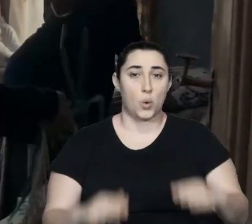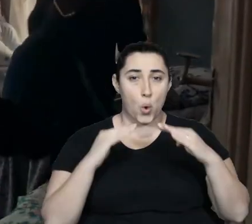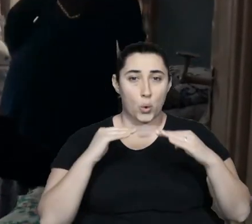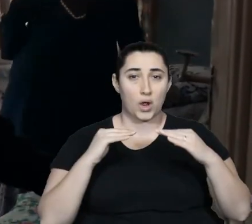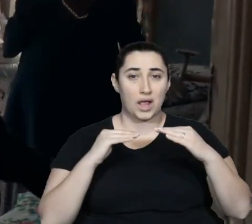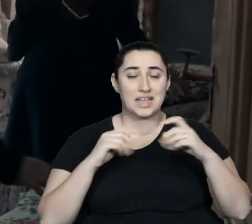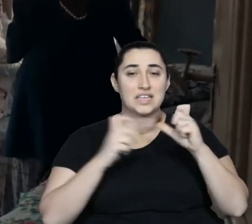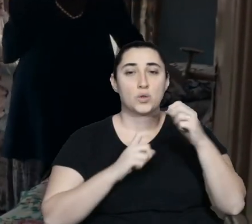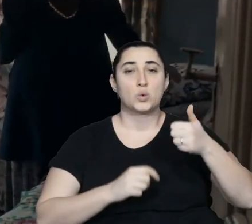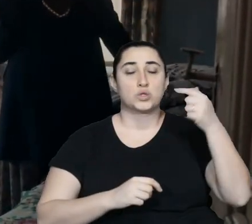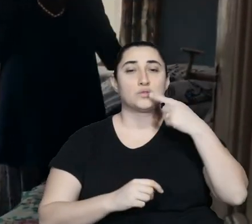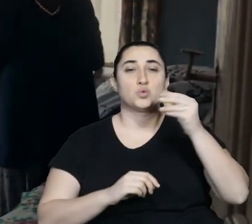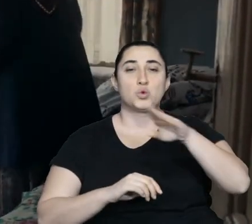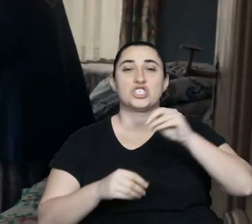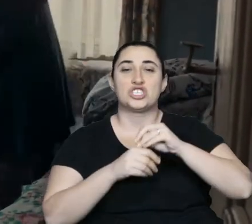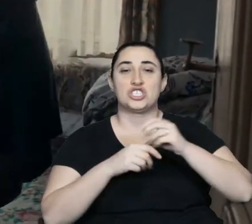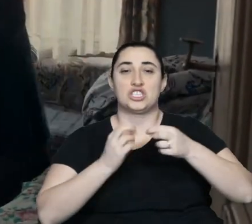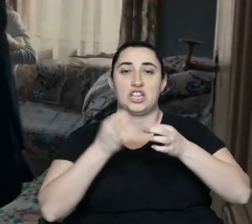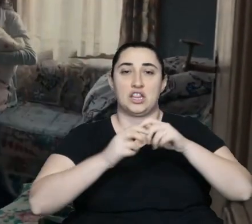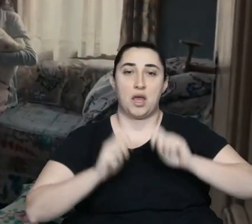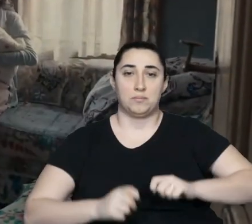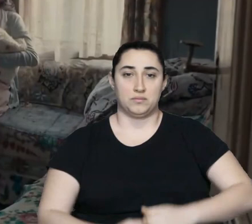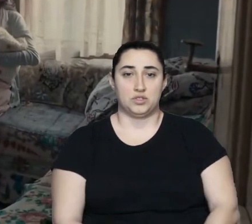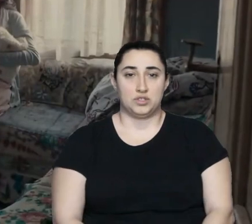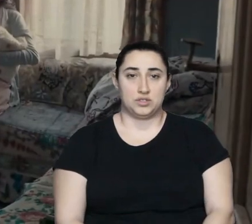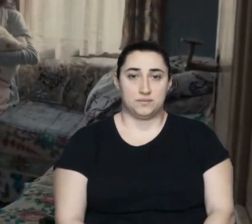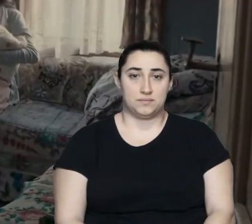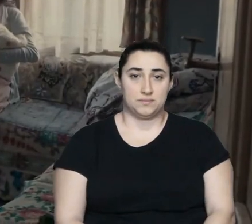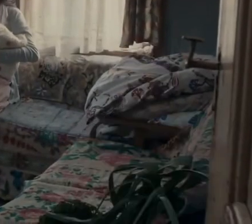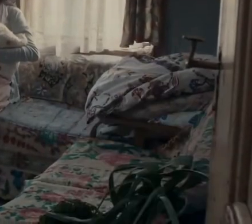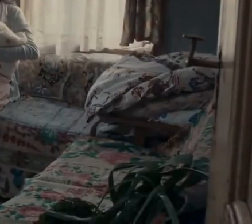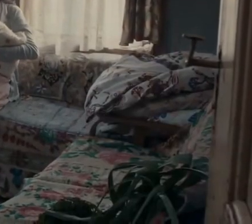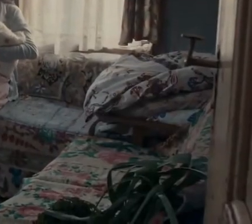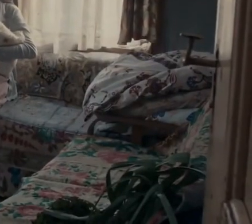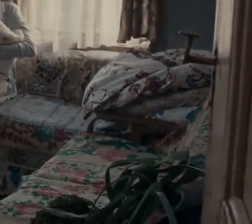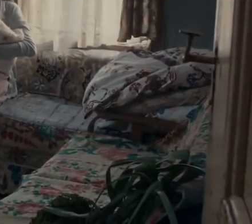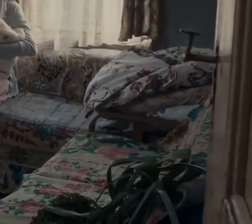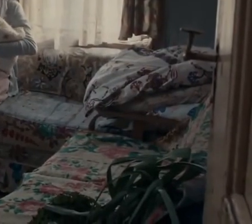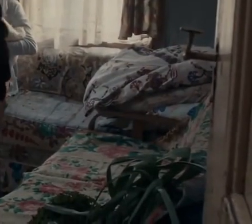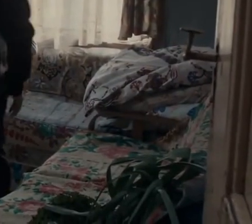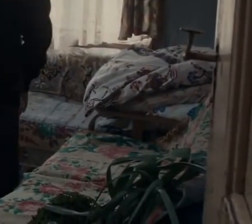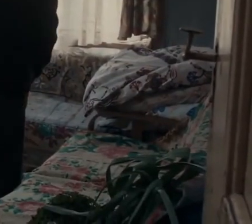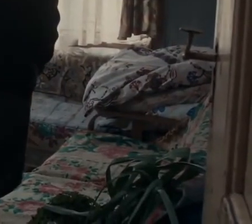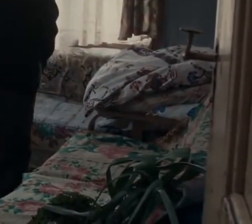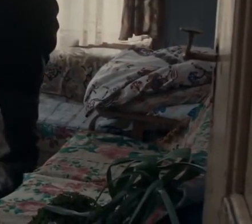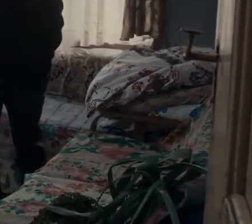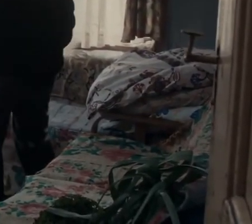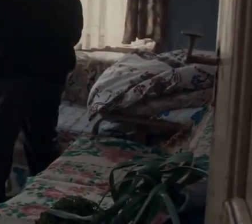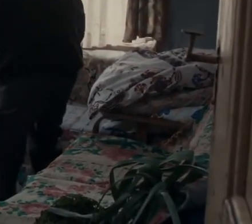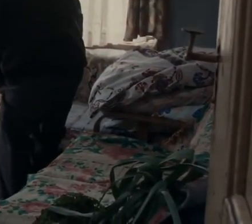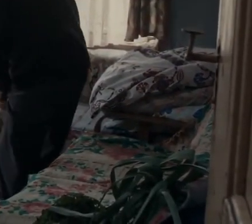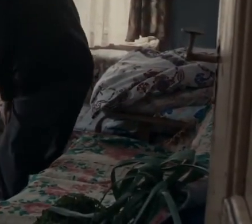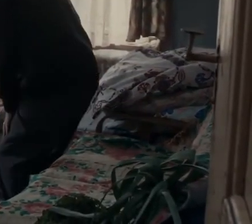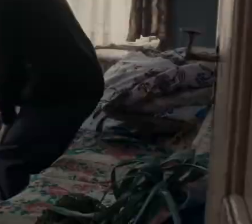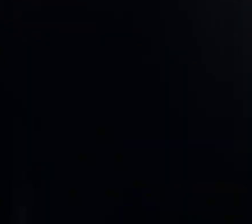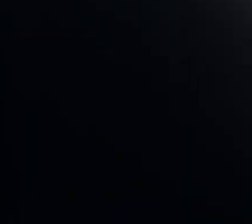Yorganları Settar Usta gönderdi. Çocuklar için yapmış. Kısa sakallı adam elindeki odun kovasını yere bıraktı. Zayıf bir kadın olan anne bebeğine